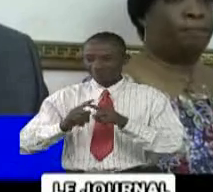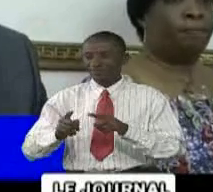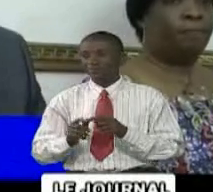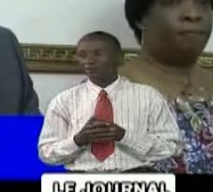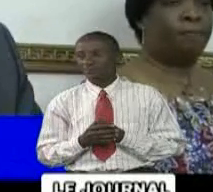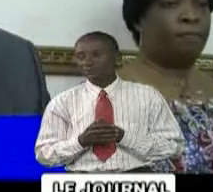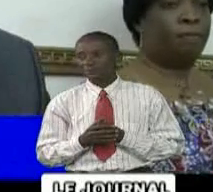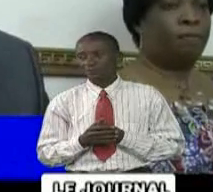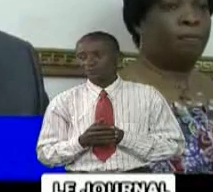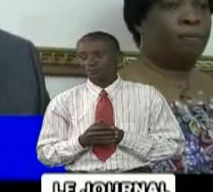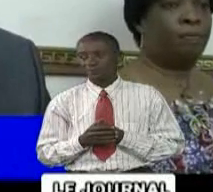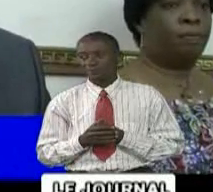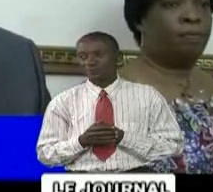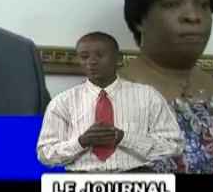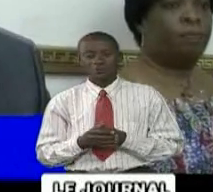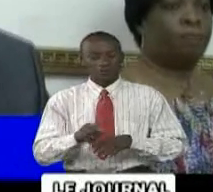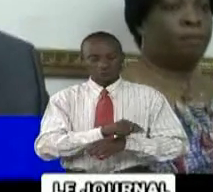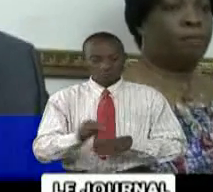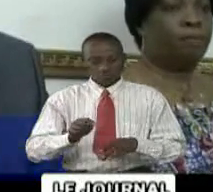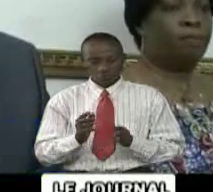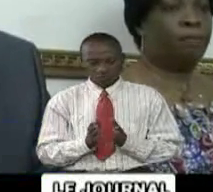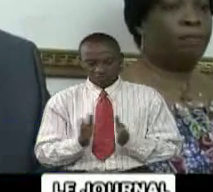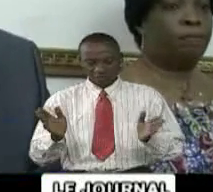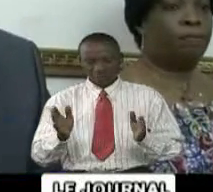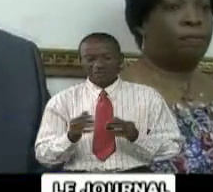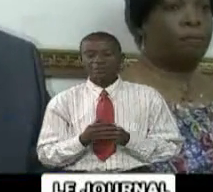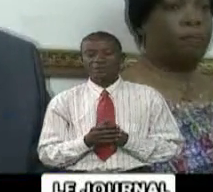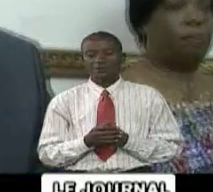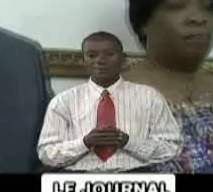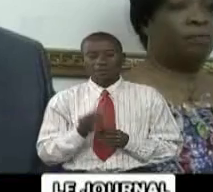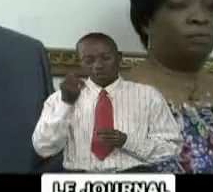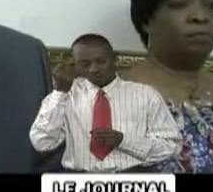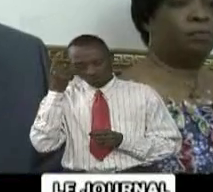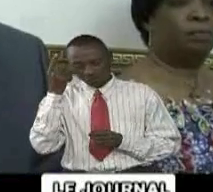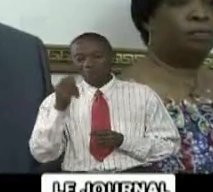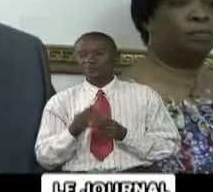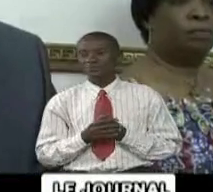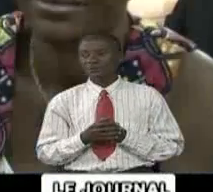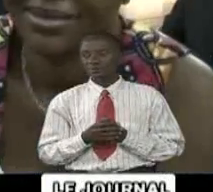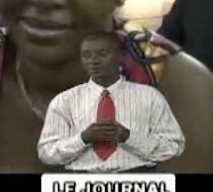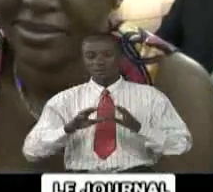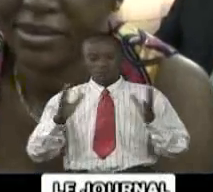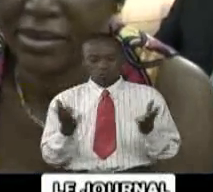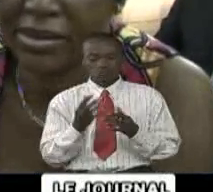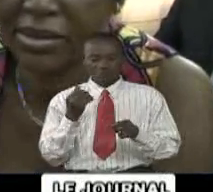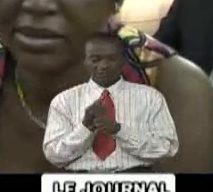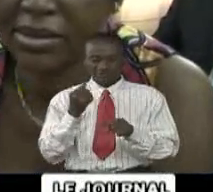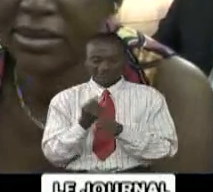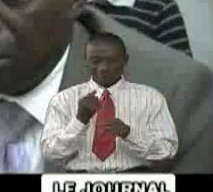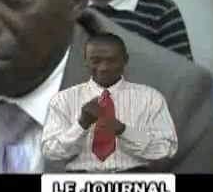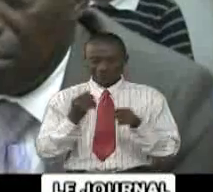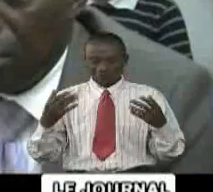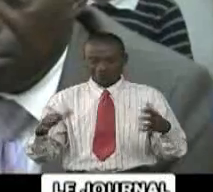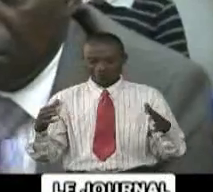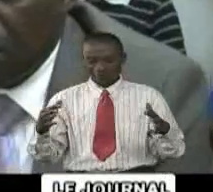pour autant avoir des repères. La direction générale a récolté les chiffres, la commission a travaillé, on a tiré